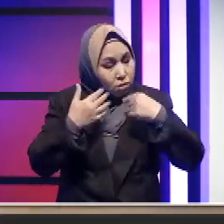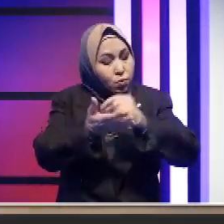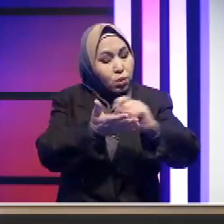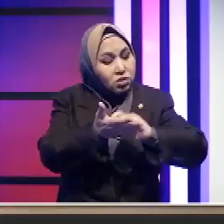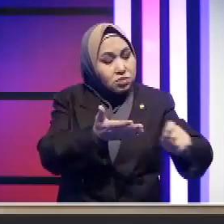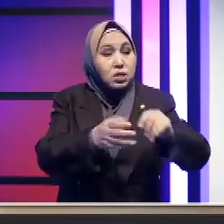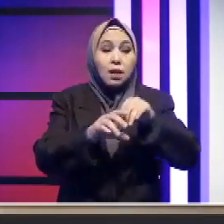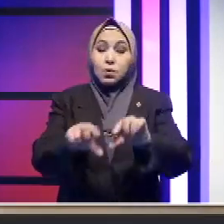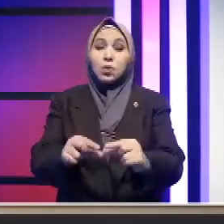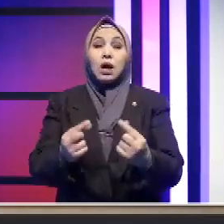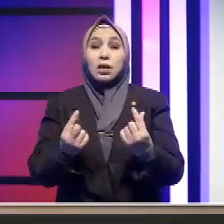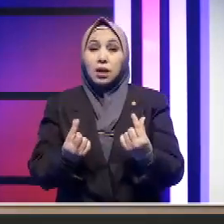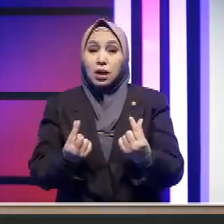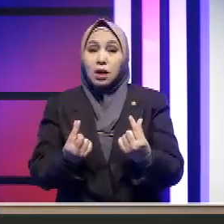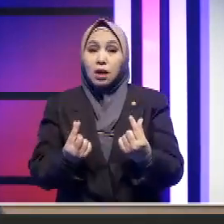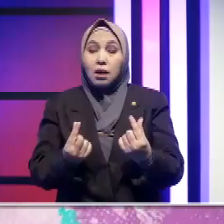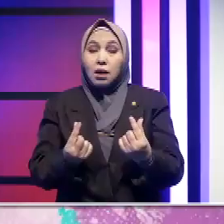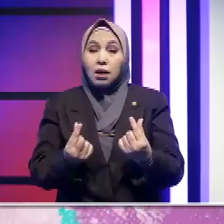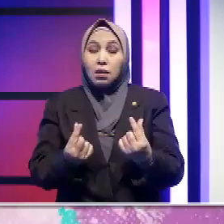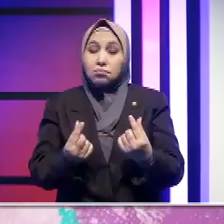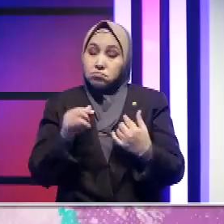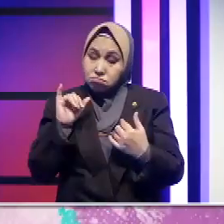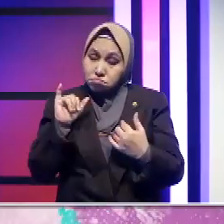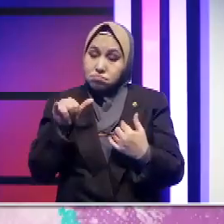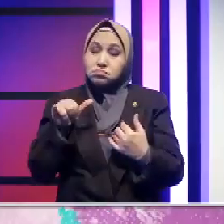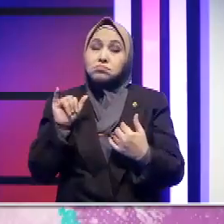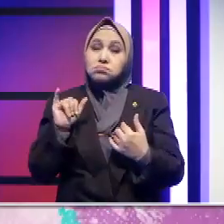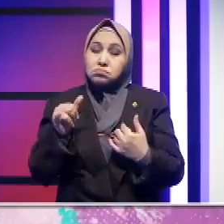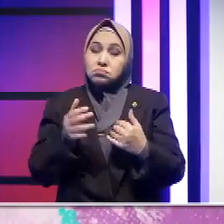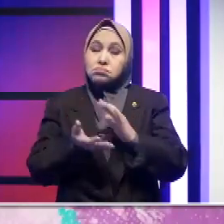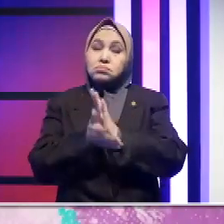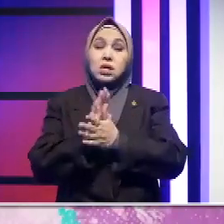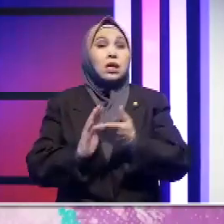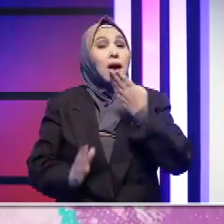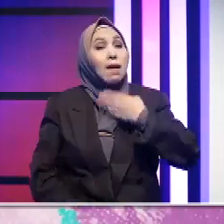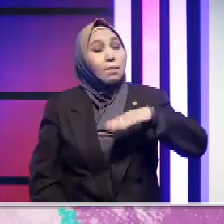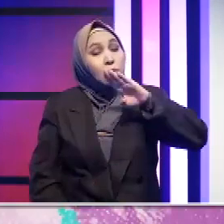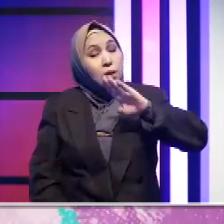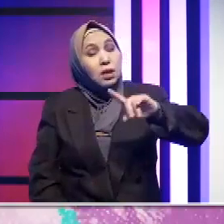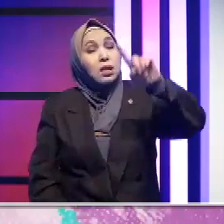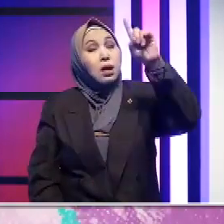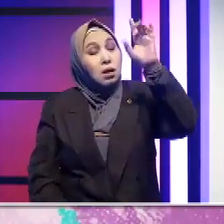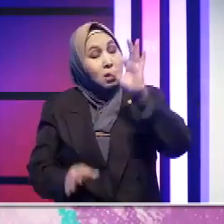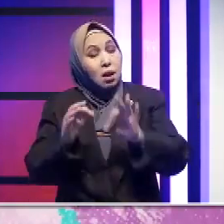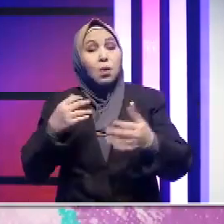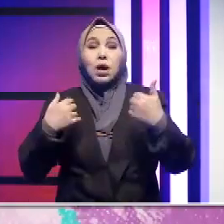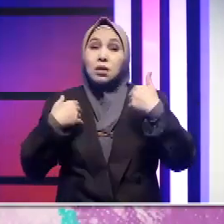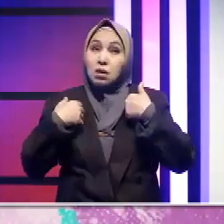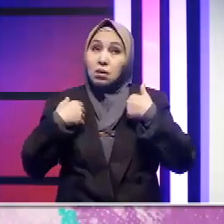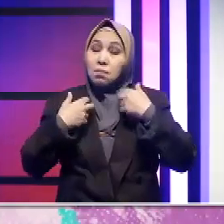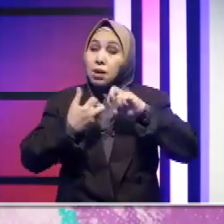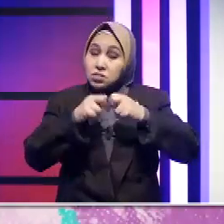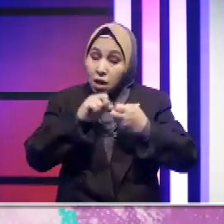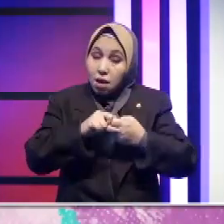road Hai Coba ya Jadi ya aku sendiri saat kanan ya kalau ada kalau ada